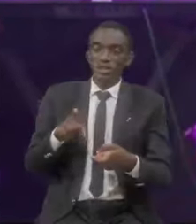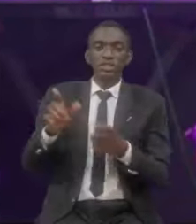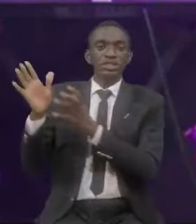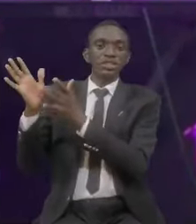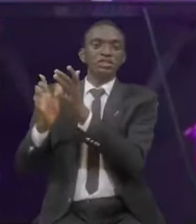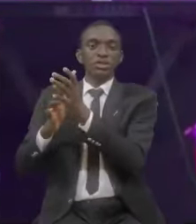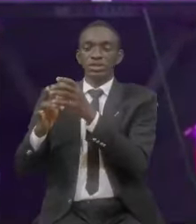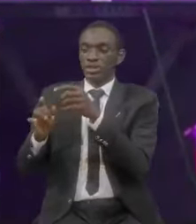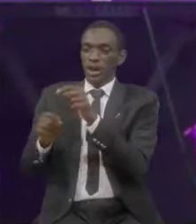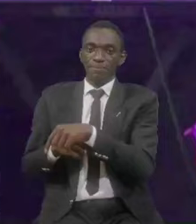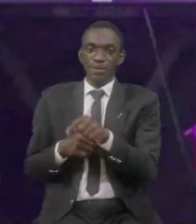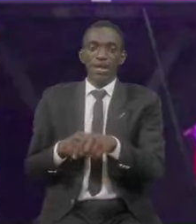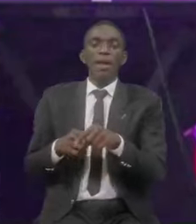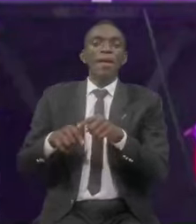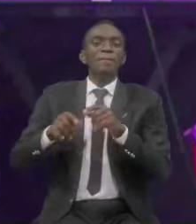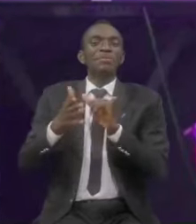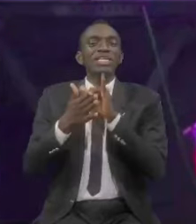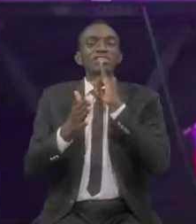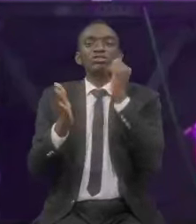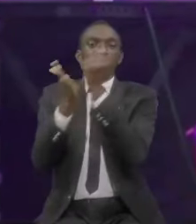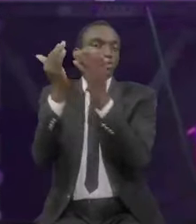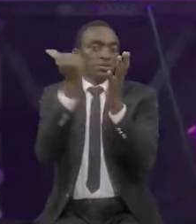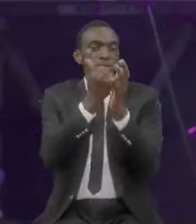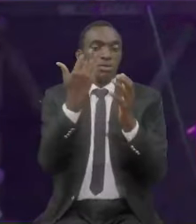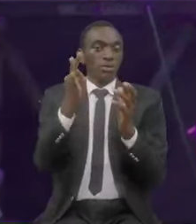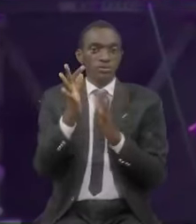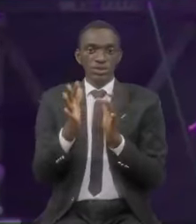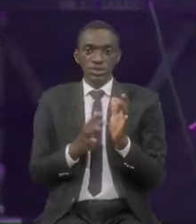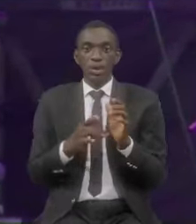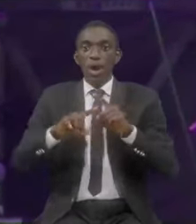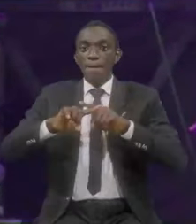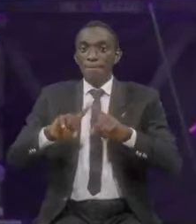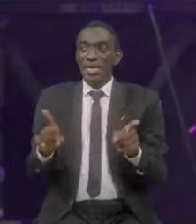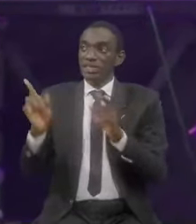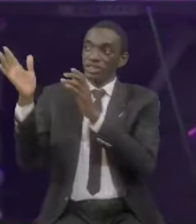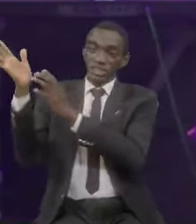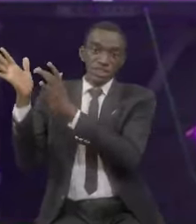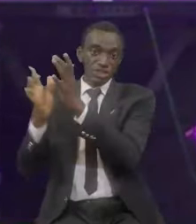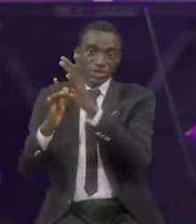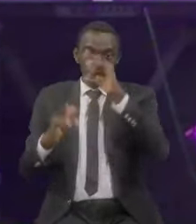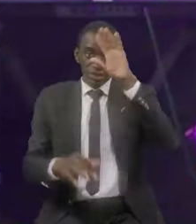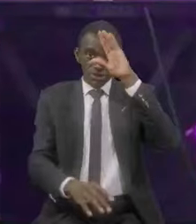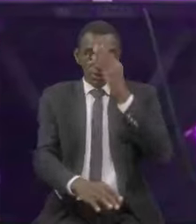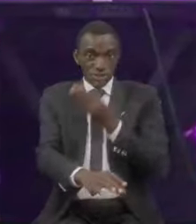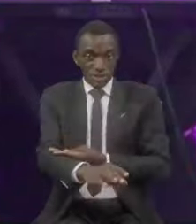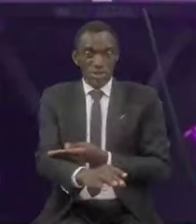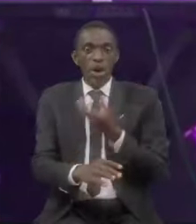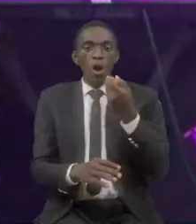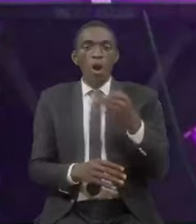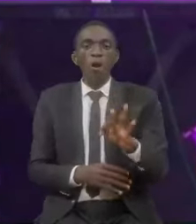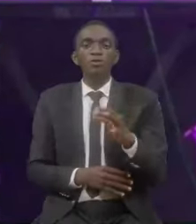C'est-à-dire la crucifixion de Jésus. Mais Jésus, le Fils de la